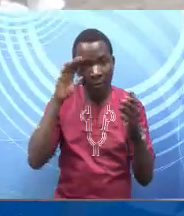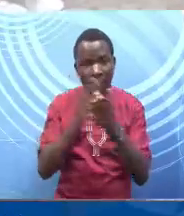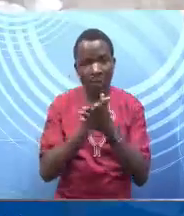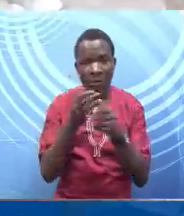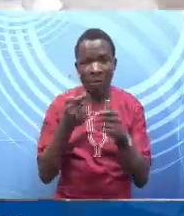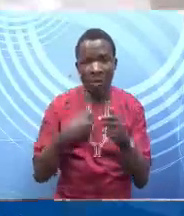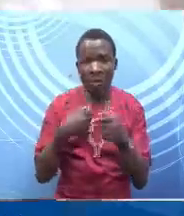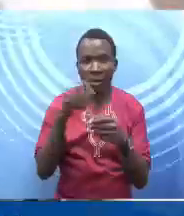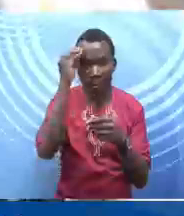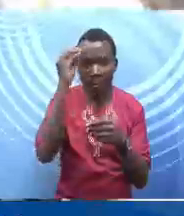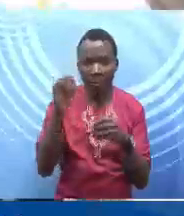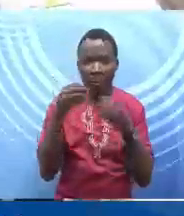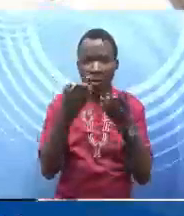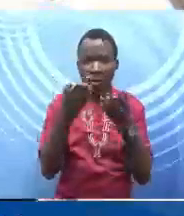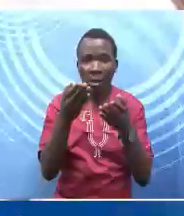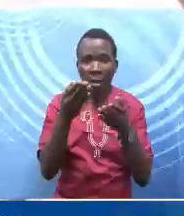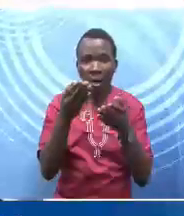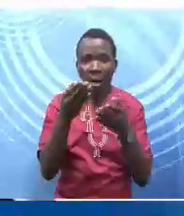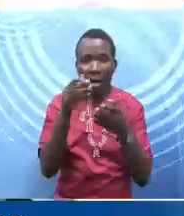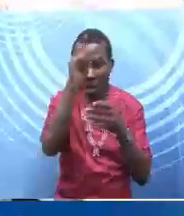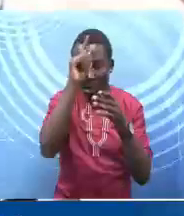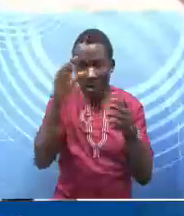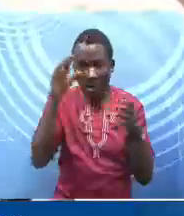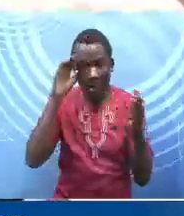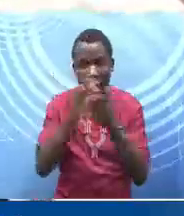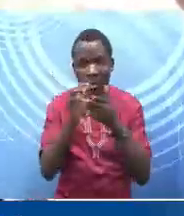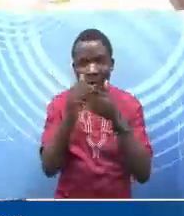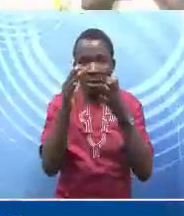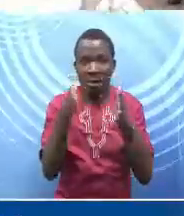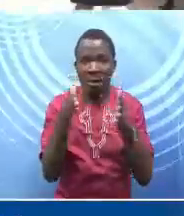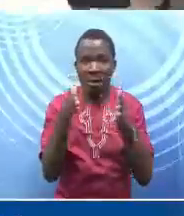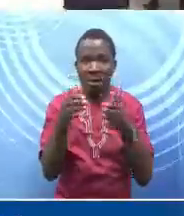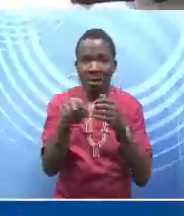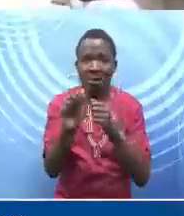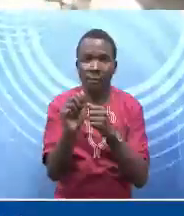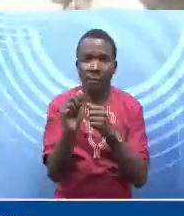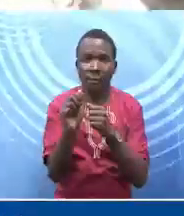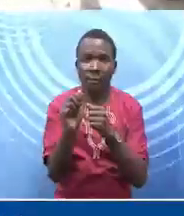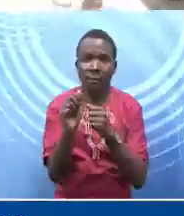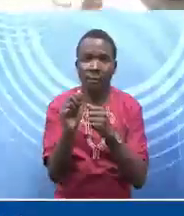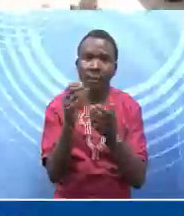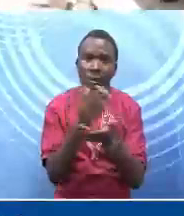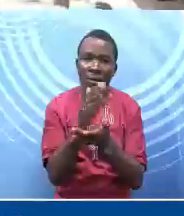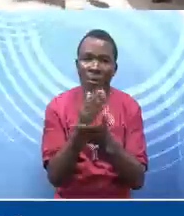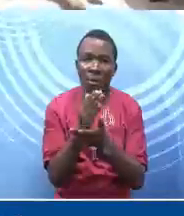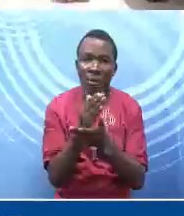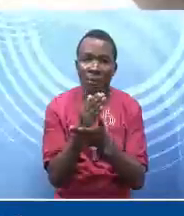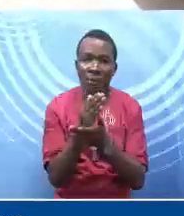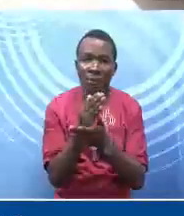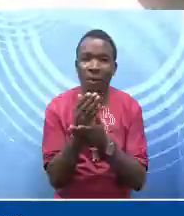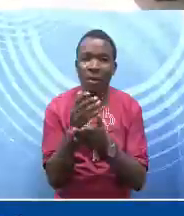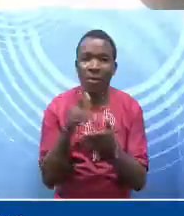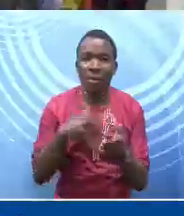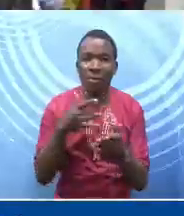Ubutumwa nabwira abaturage nuko bakwizera abayobozi babo nkuko baraduhisemo batwizeye kandi rwose bakumva ko